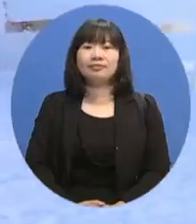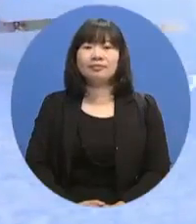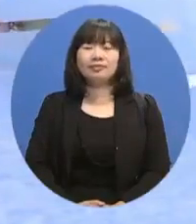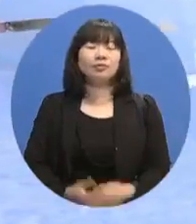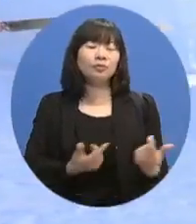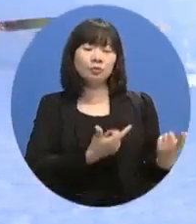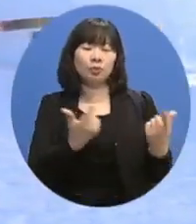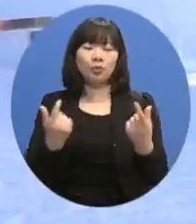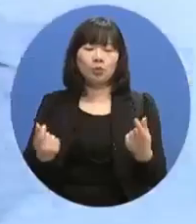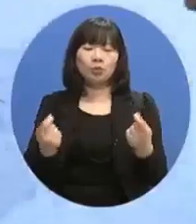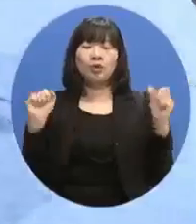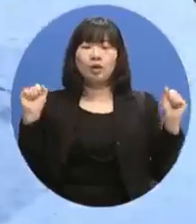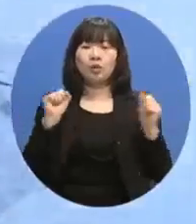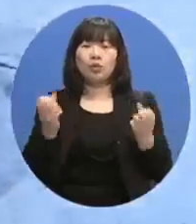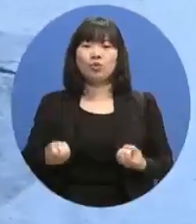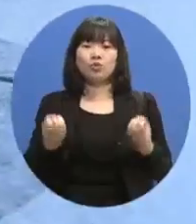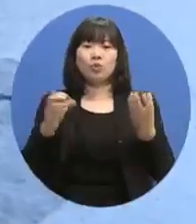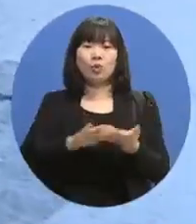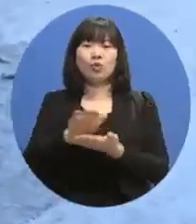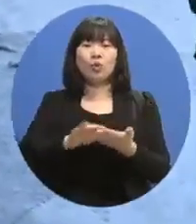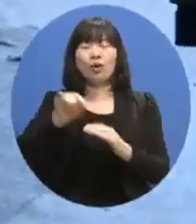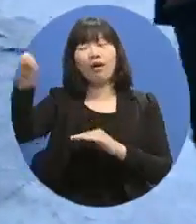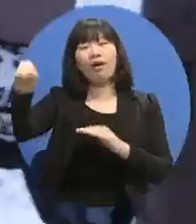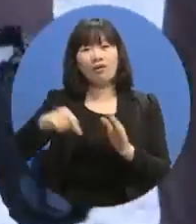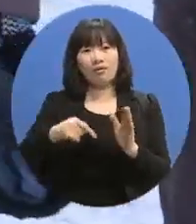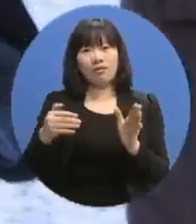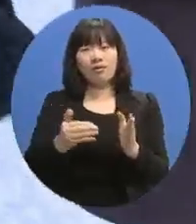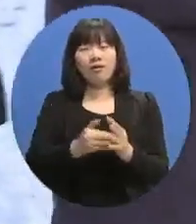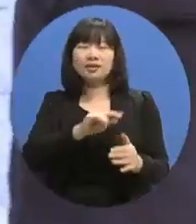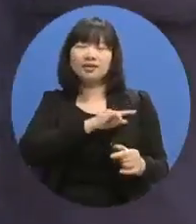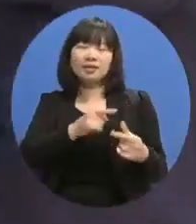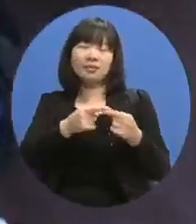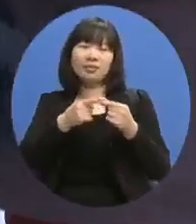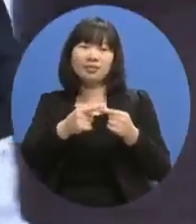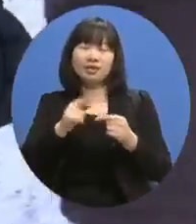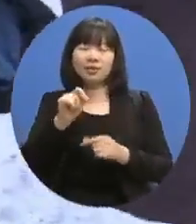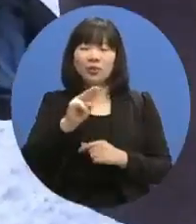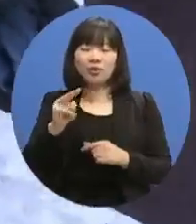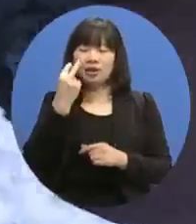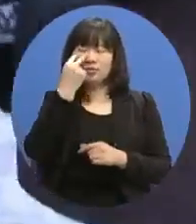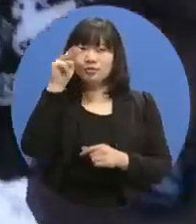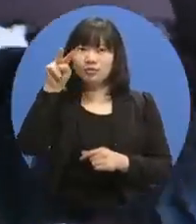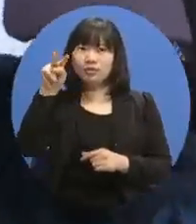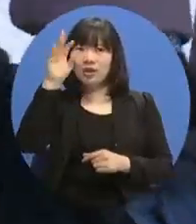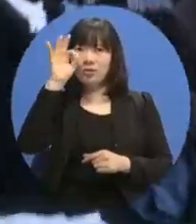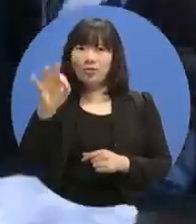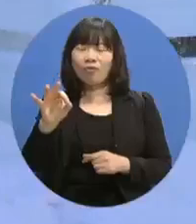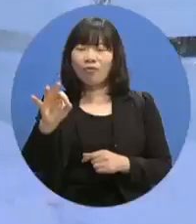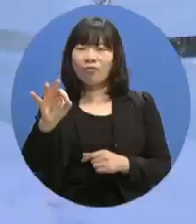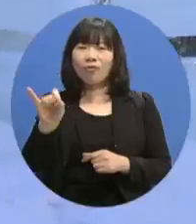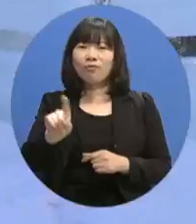가족 모두 함께 겨울 축제에 놀러 갔는데요. 제일 먼저 고야의 눈에 띈 것은 바로